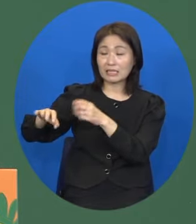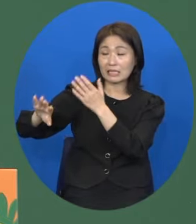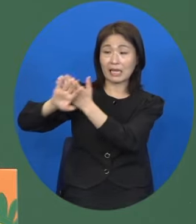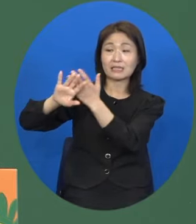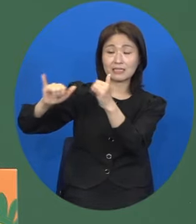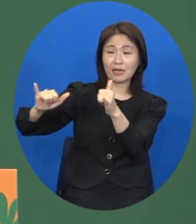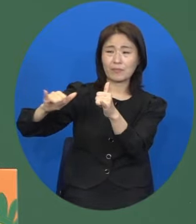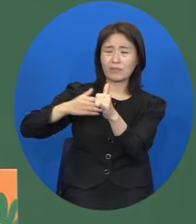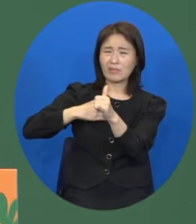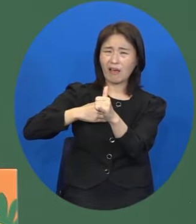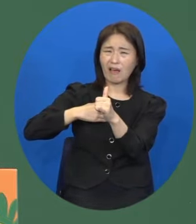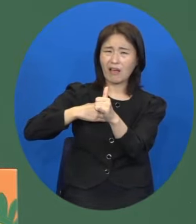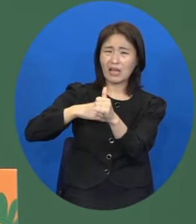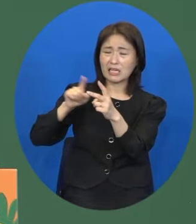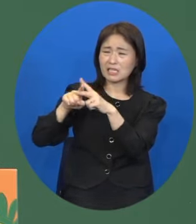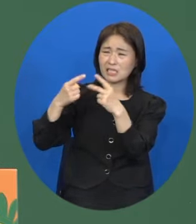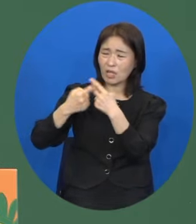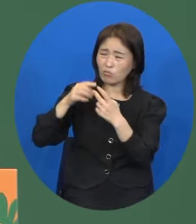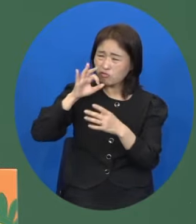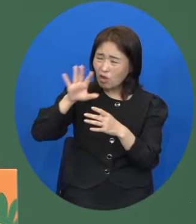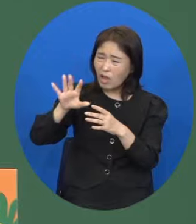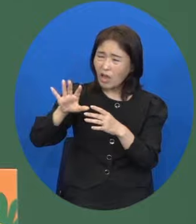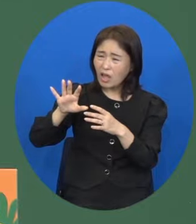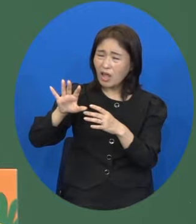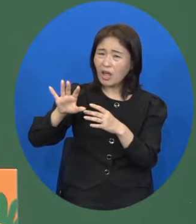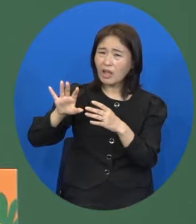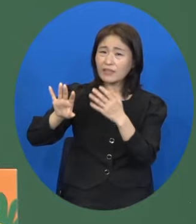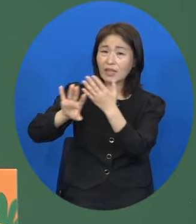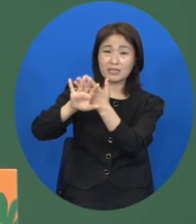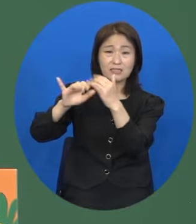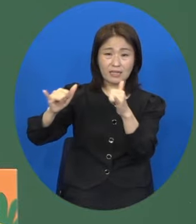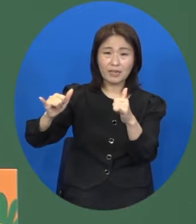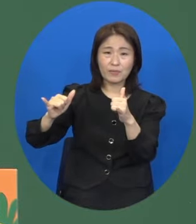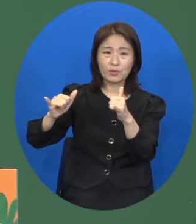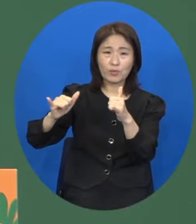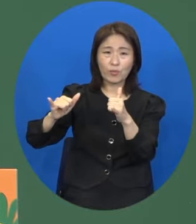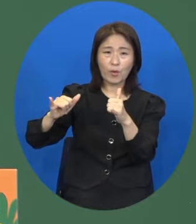사람, 내가 편견의 눈으로 봤던